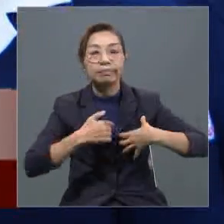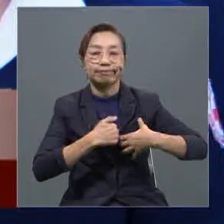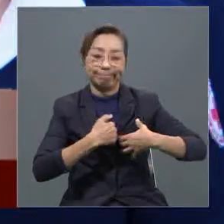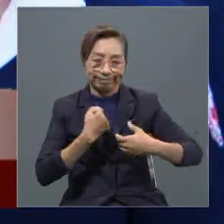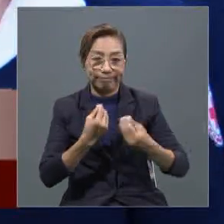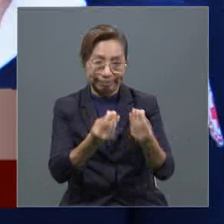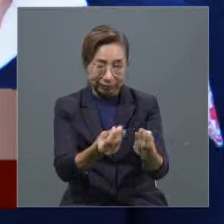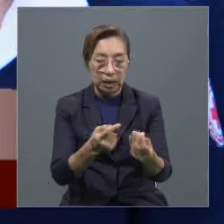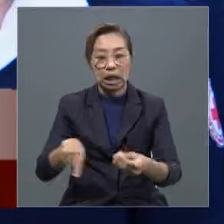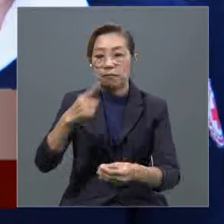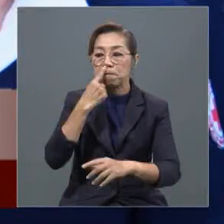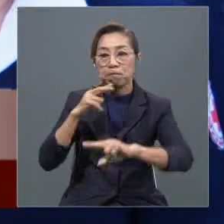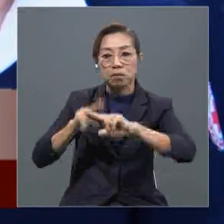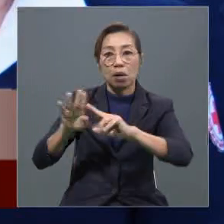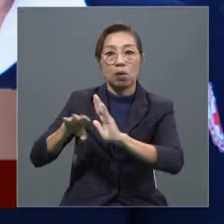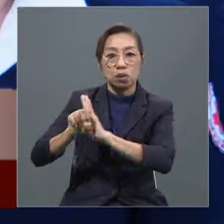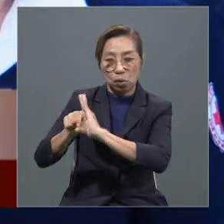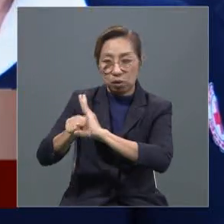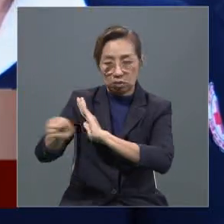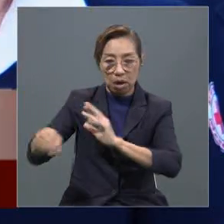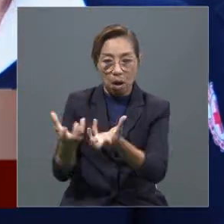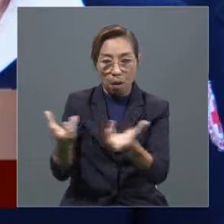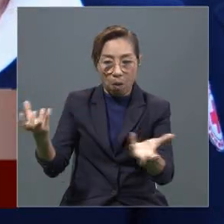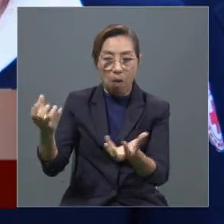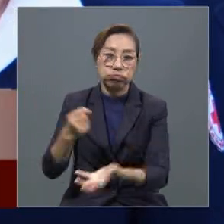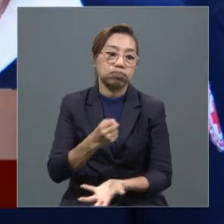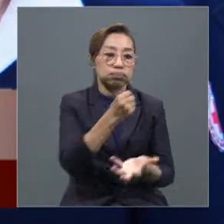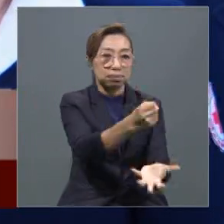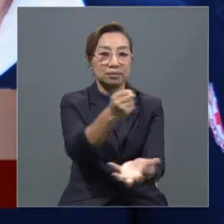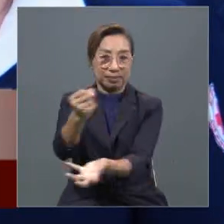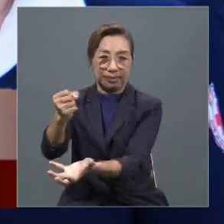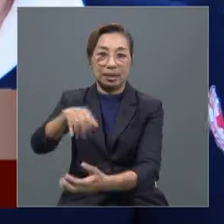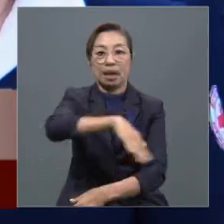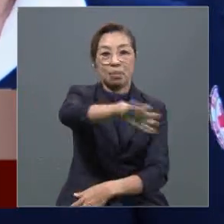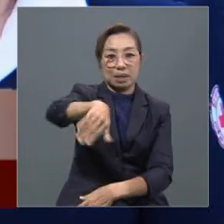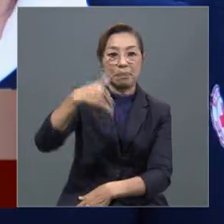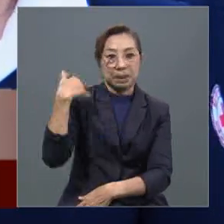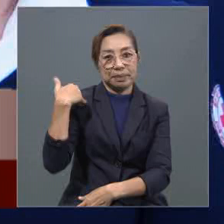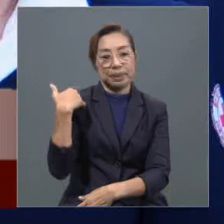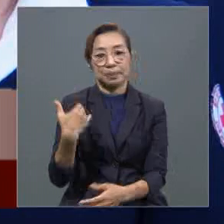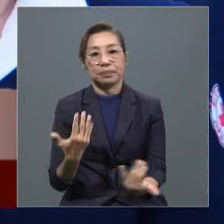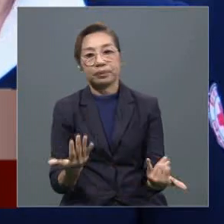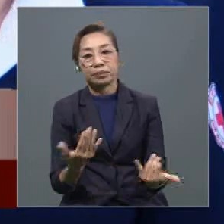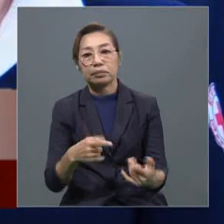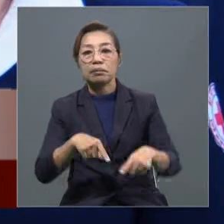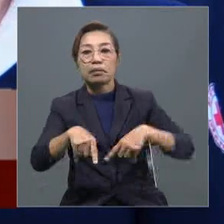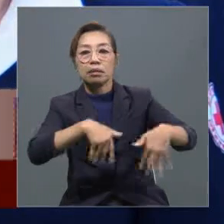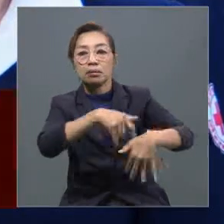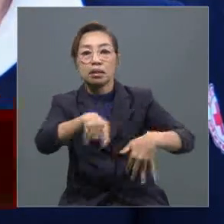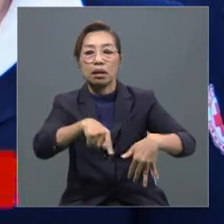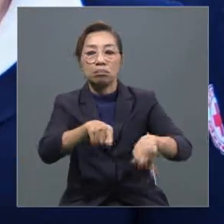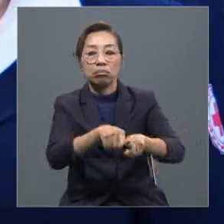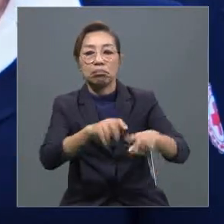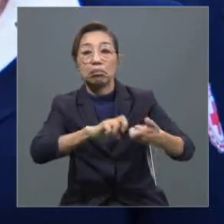ก็ทางเหล่ากาชาติจังหวัดสุกลนะครับก็ได้นำถุงยังชีพนะครับได้นำมามอบให้กับเอ่อพี่น้องประชาชนที่